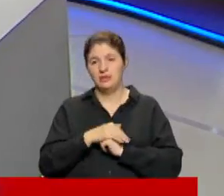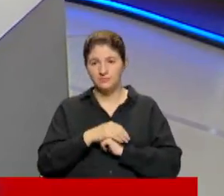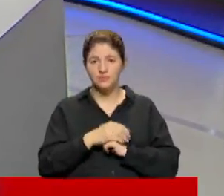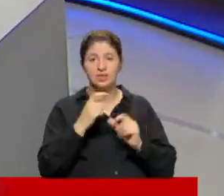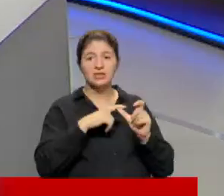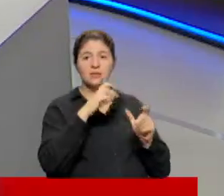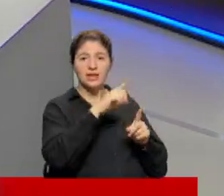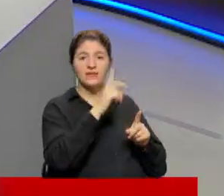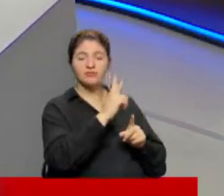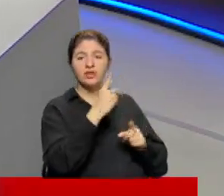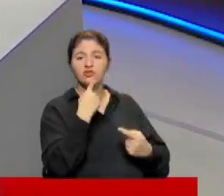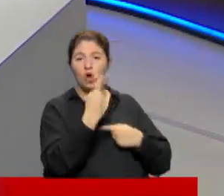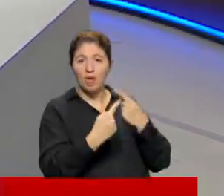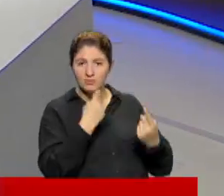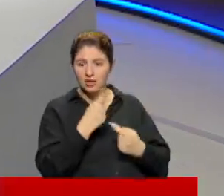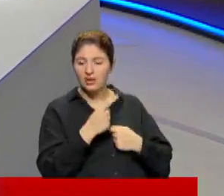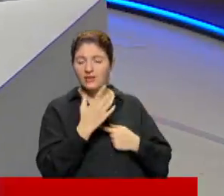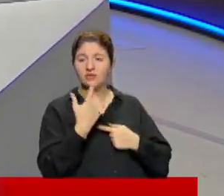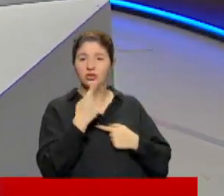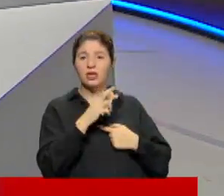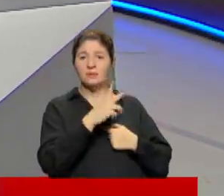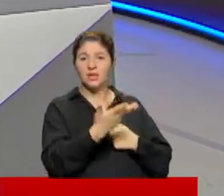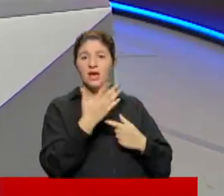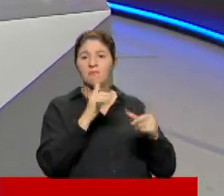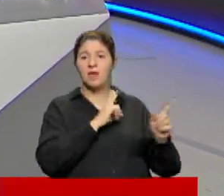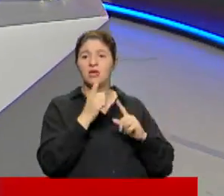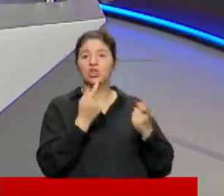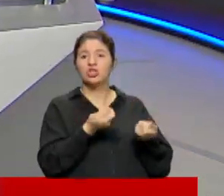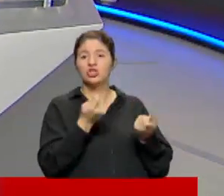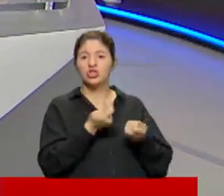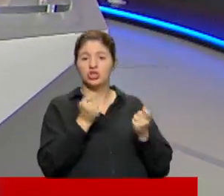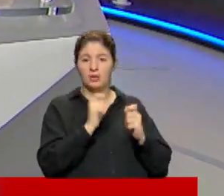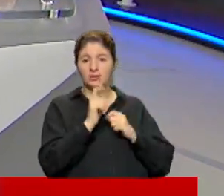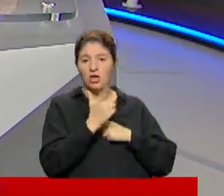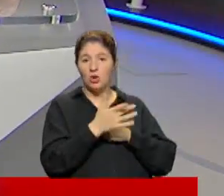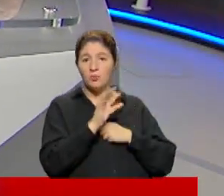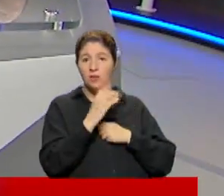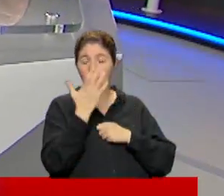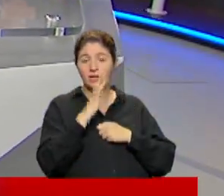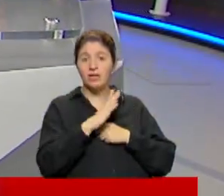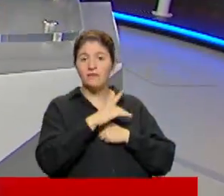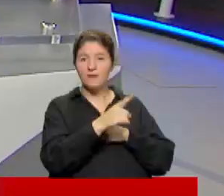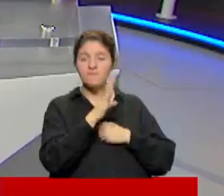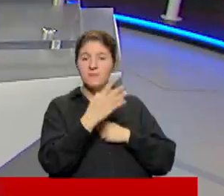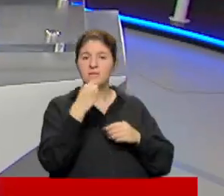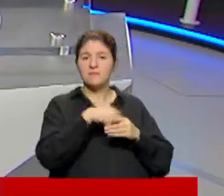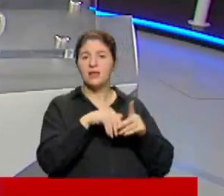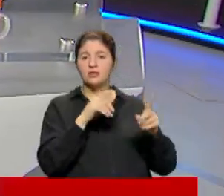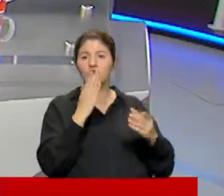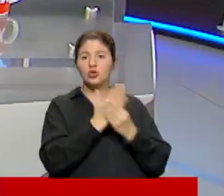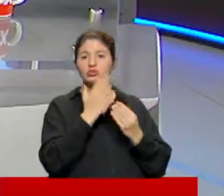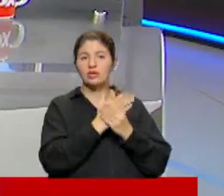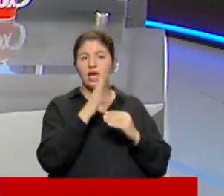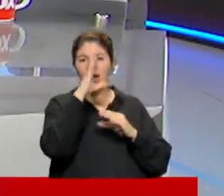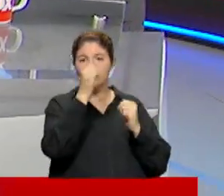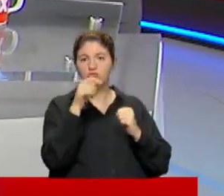Sedat Peker Sedat Peker'in iddiaları ve dediğiniz gibi yargının da harekete geçmesi gerekiyor böyle bir beklenti var İyi Parti de dosyayı